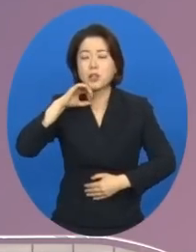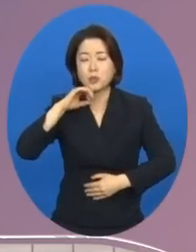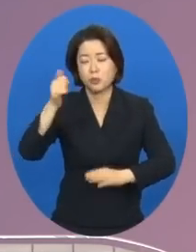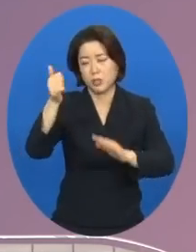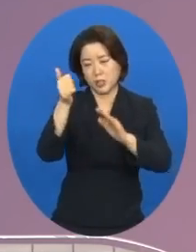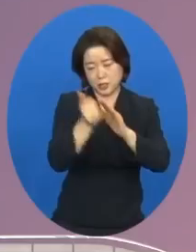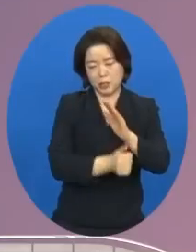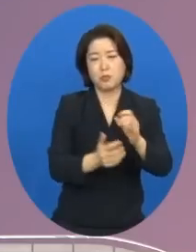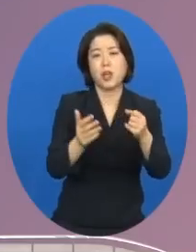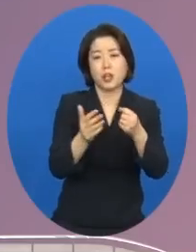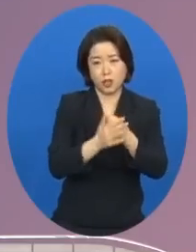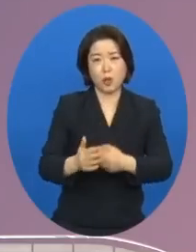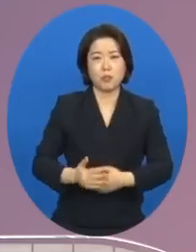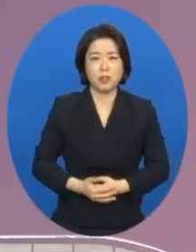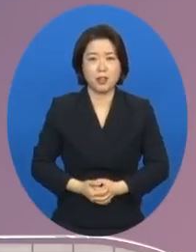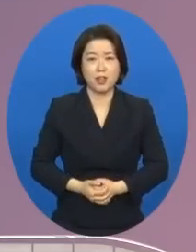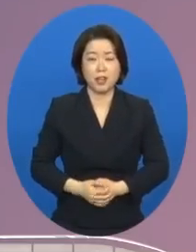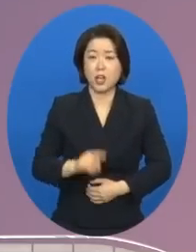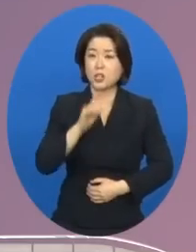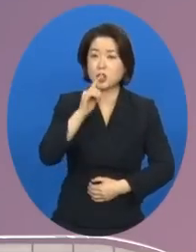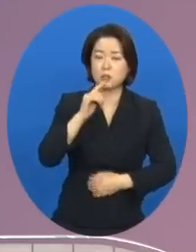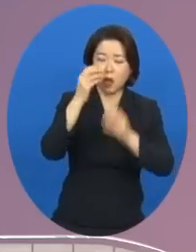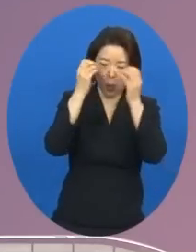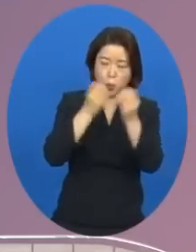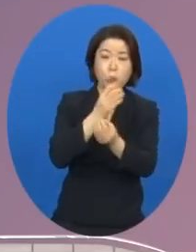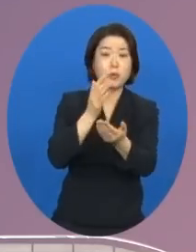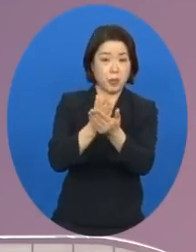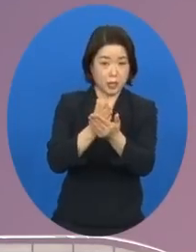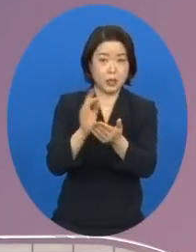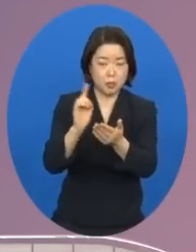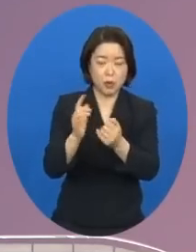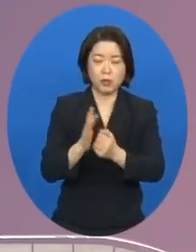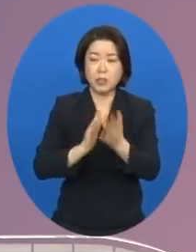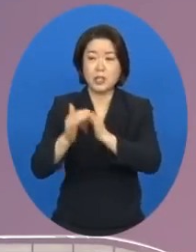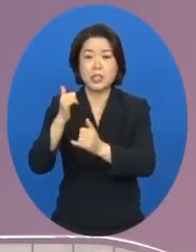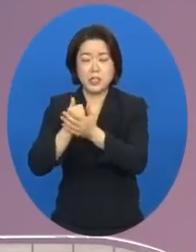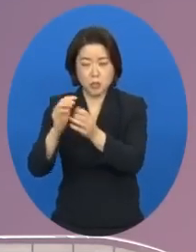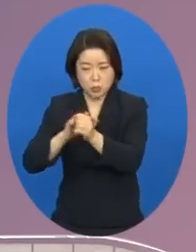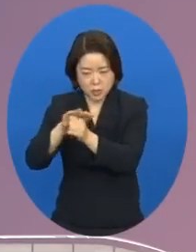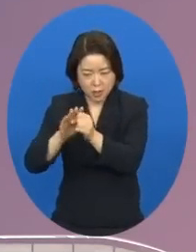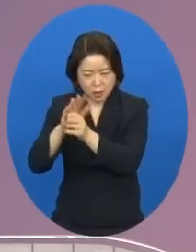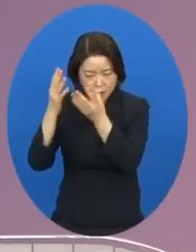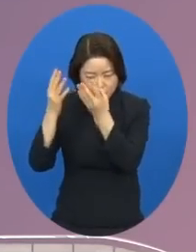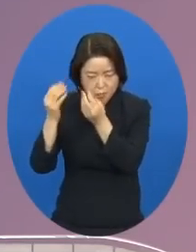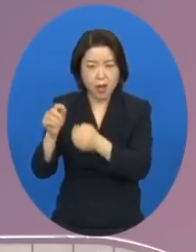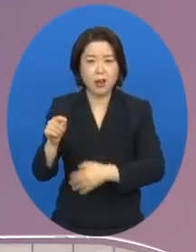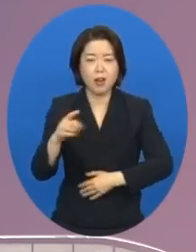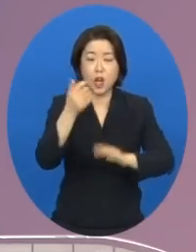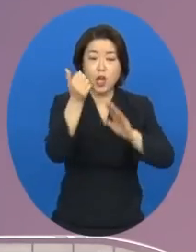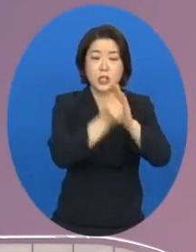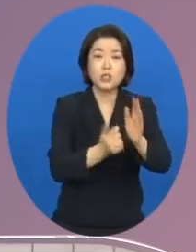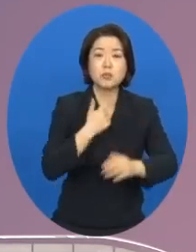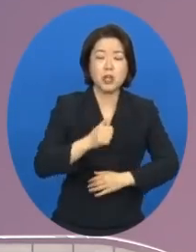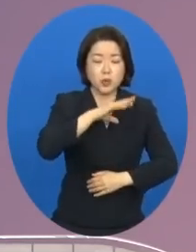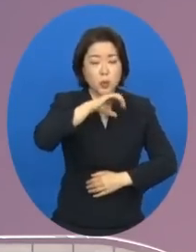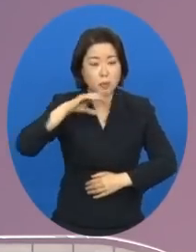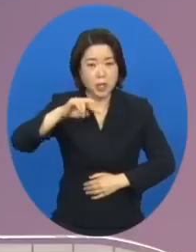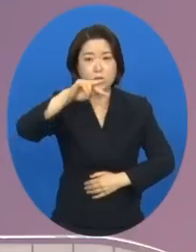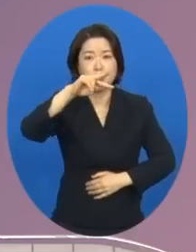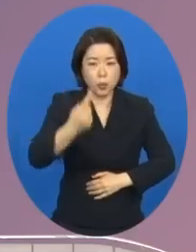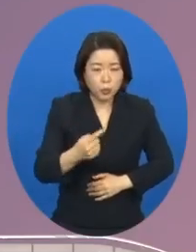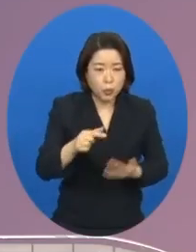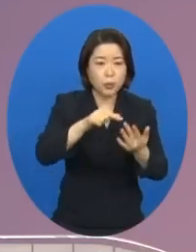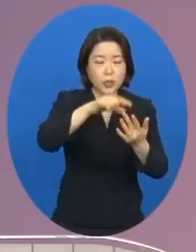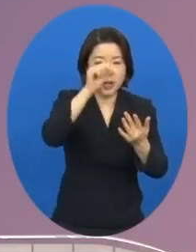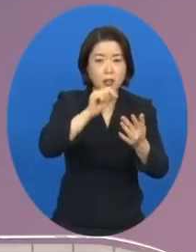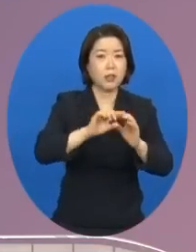때문입니다. 그 말을 오해하지 마실 것은, 예수님이 사랑이 많으셔서 실패했던 베드로도 택하신